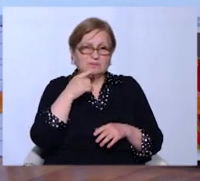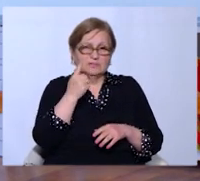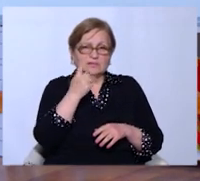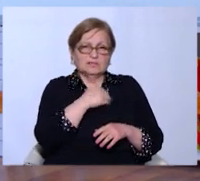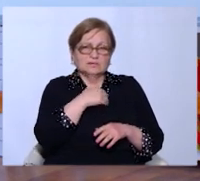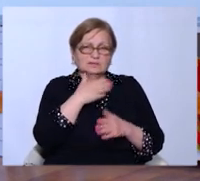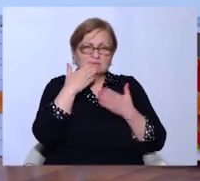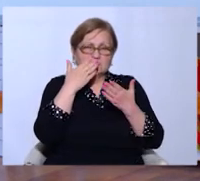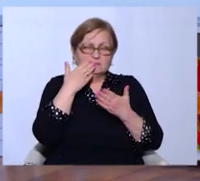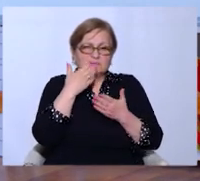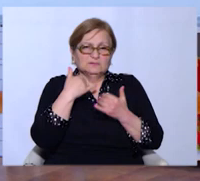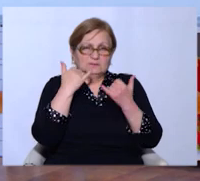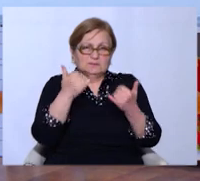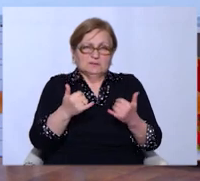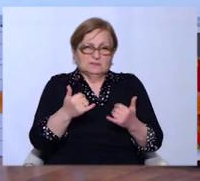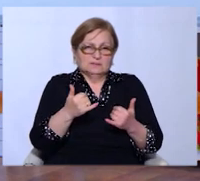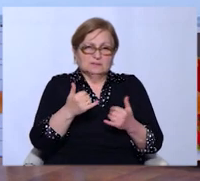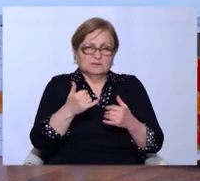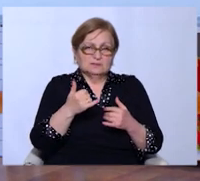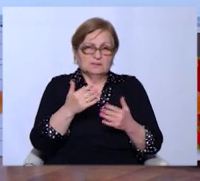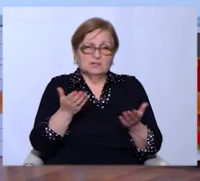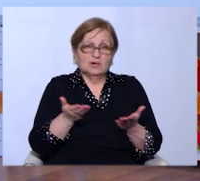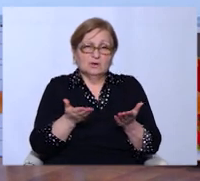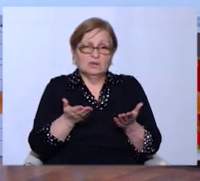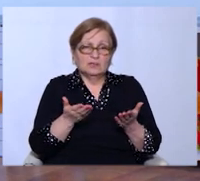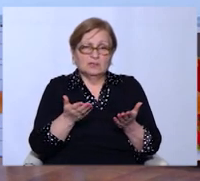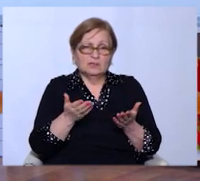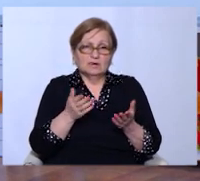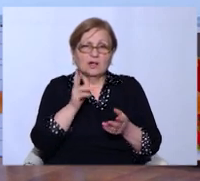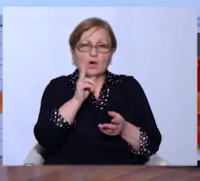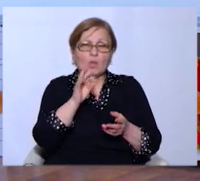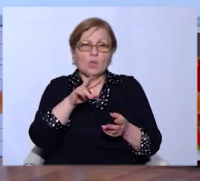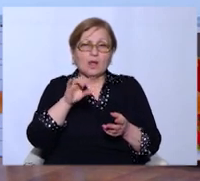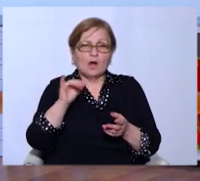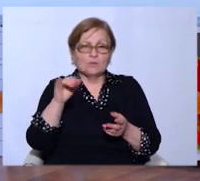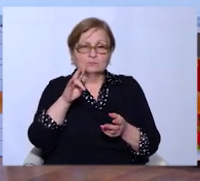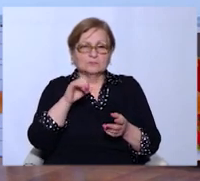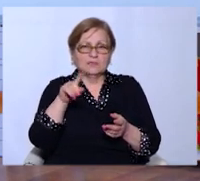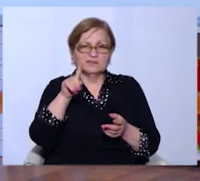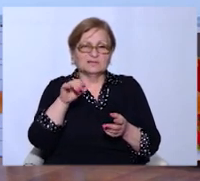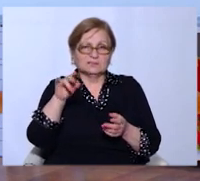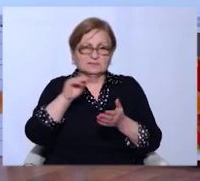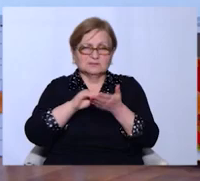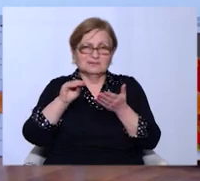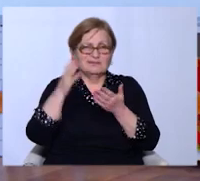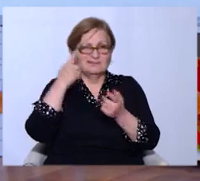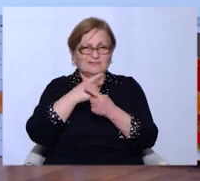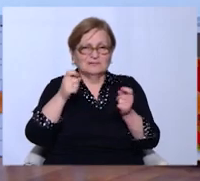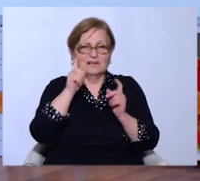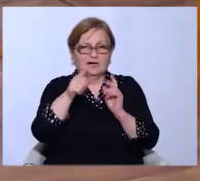მინდა ერთი ლექსი წაგიკითხოთ, რომელიც კოლონადირაძეს ეკუთვნის. რომელიც მან